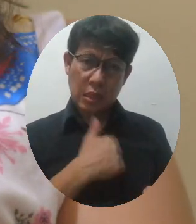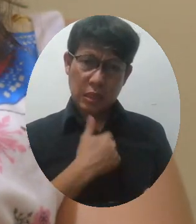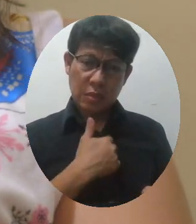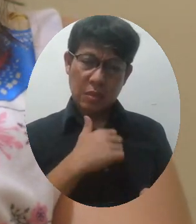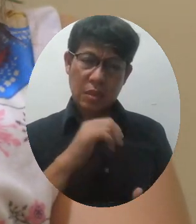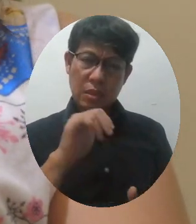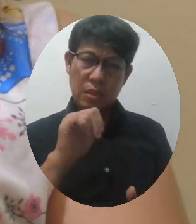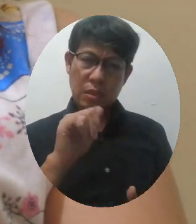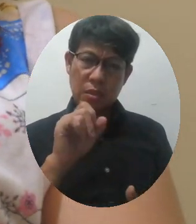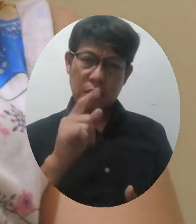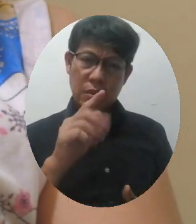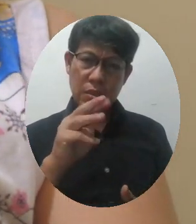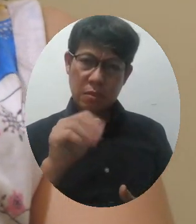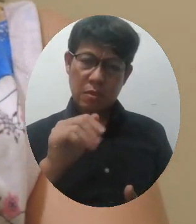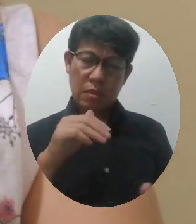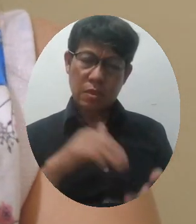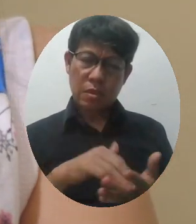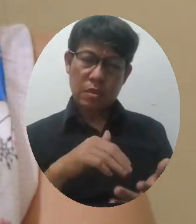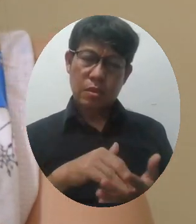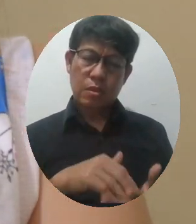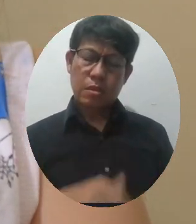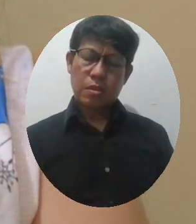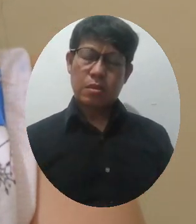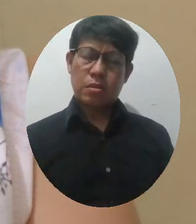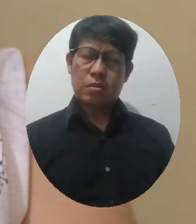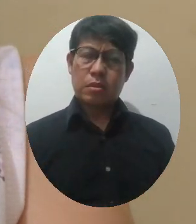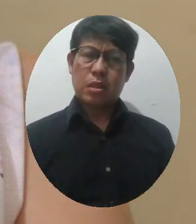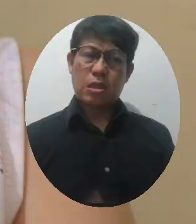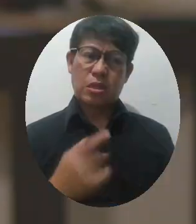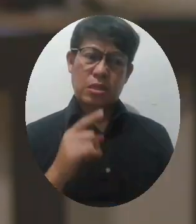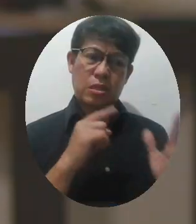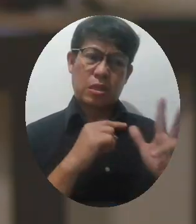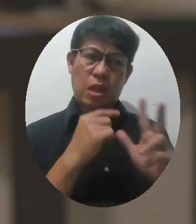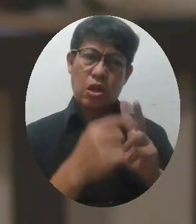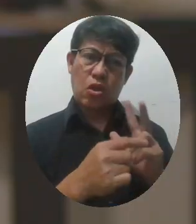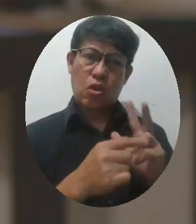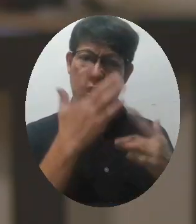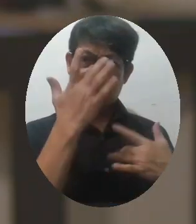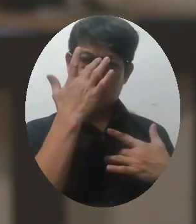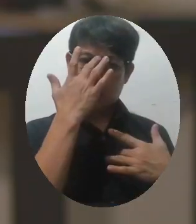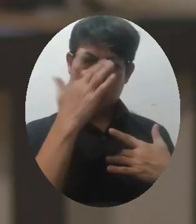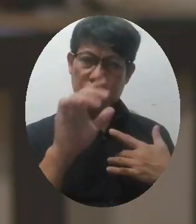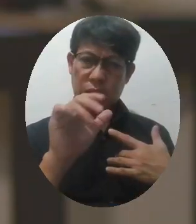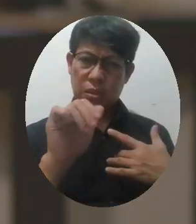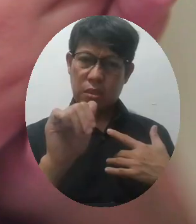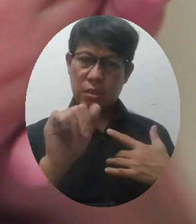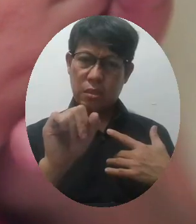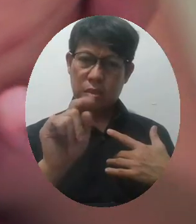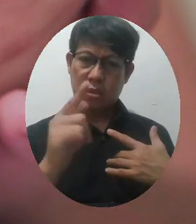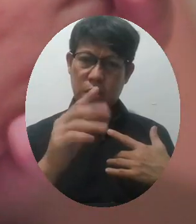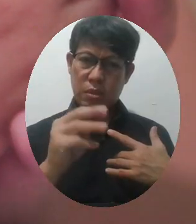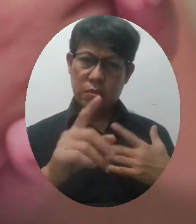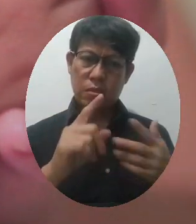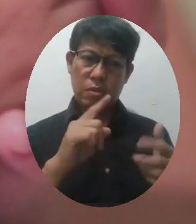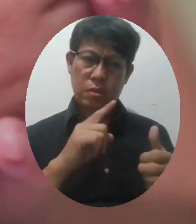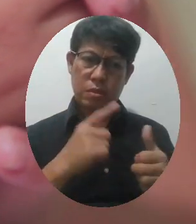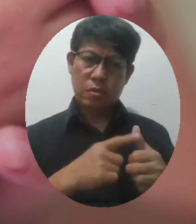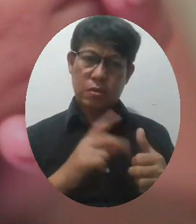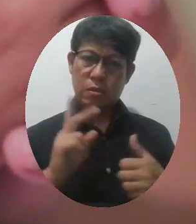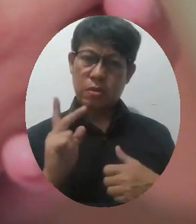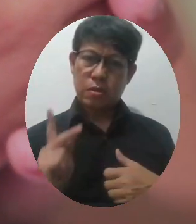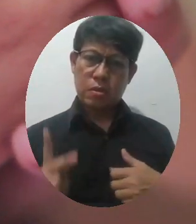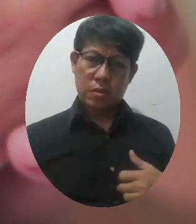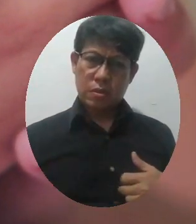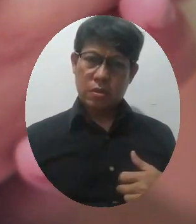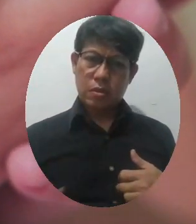Nung nalaman ko po na ang sakit po pala ng anak ko ay 3, nung sinabi ni sa akin ni Doc na iisa yung kidney,